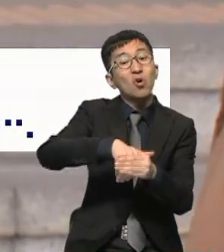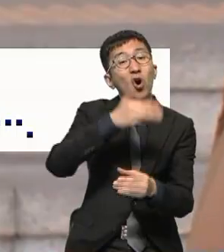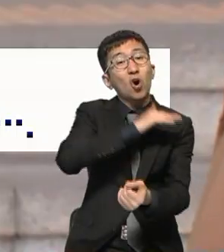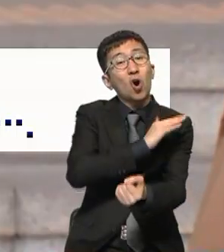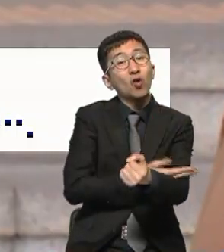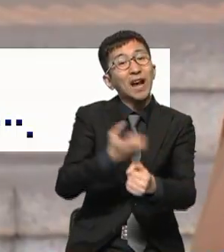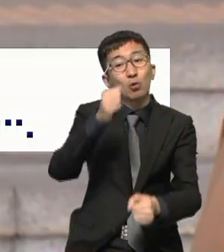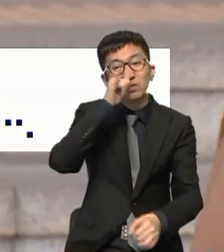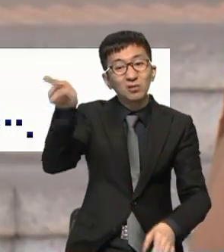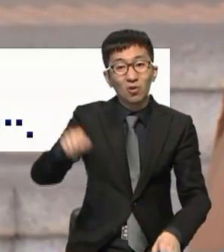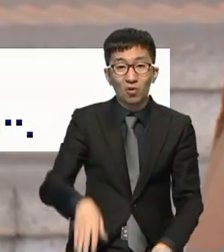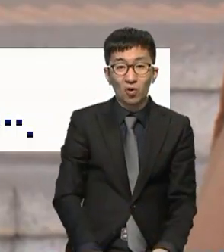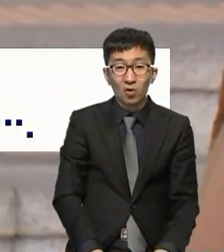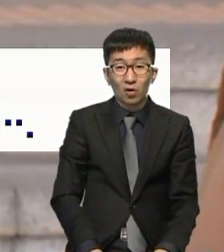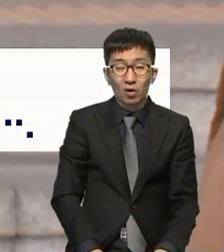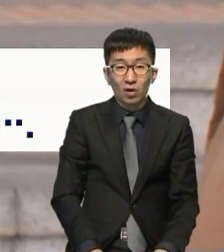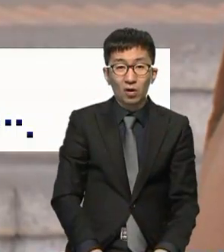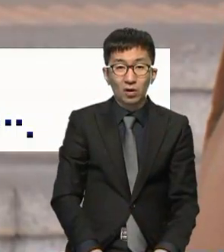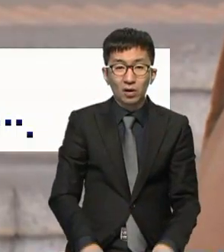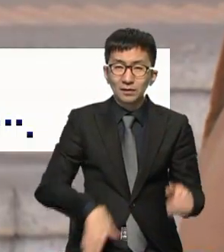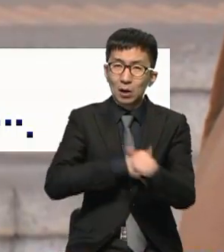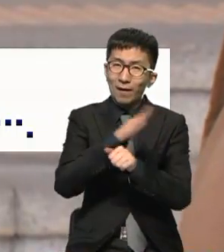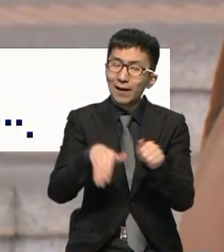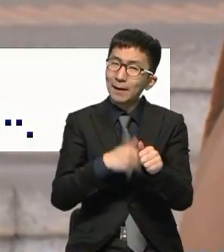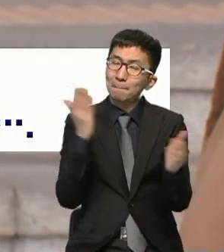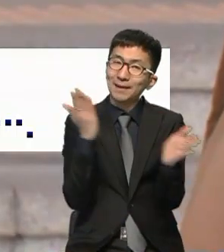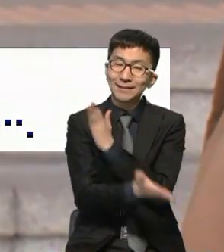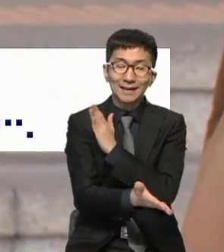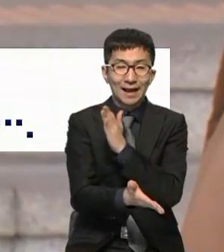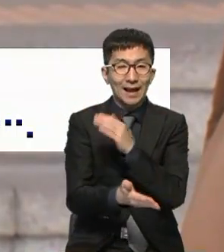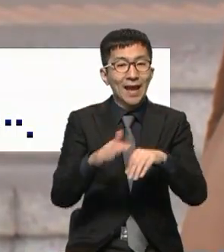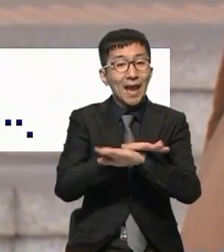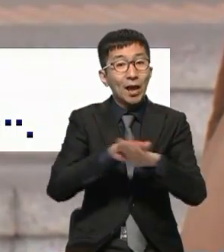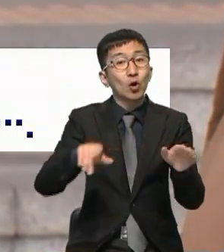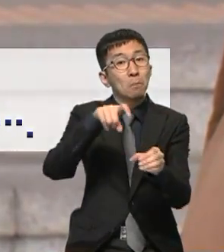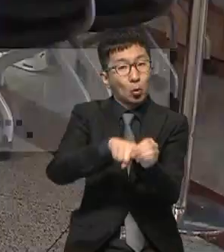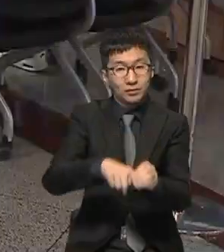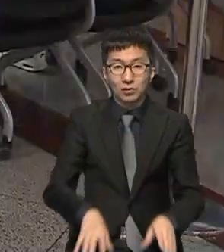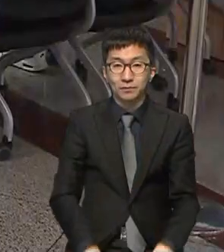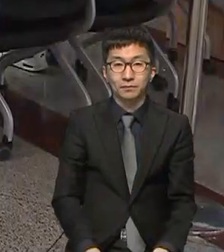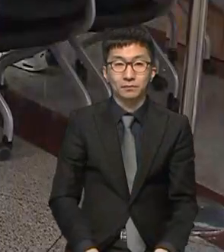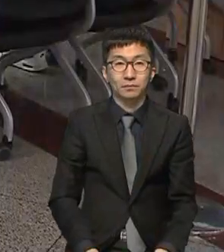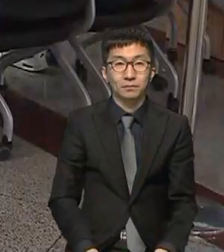겁니다. 이런 불합리를 해소하기 위해서